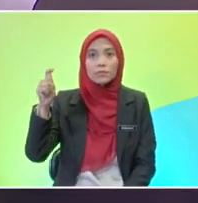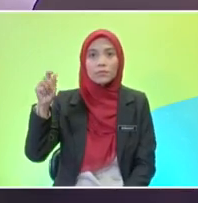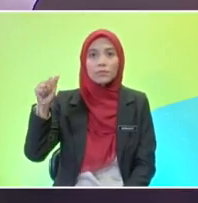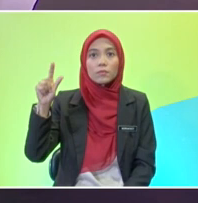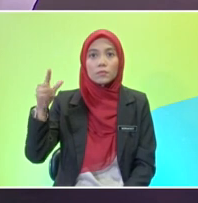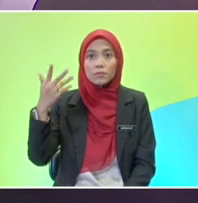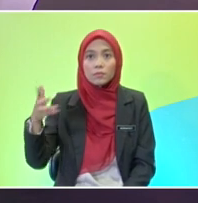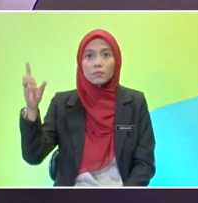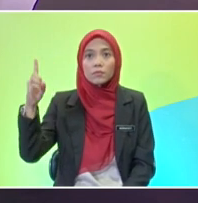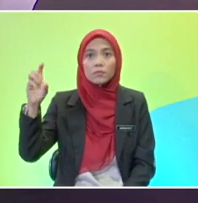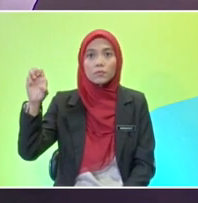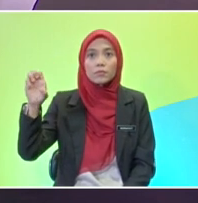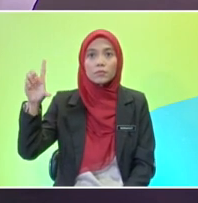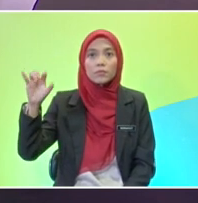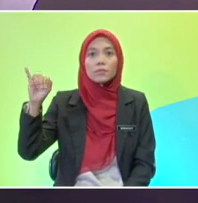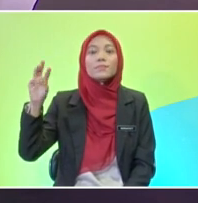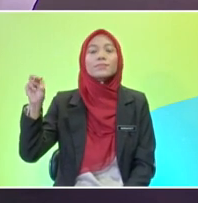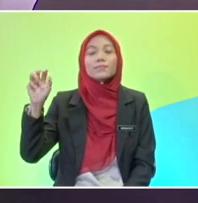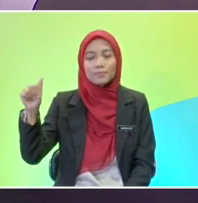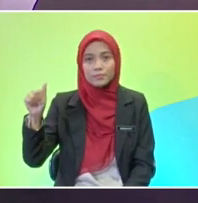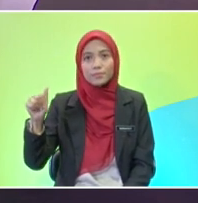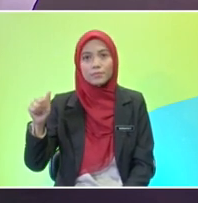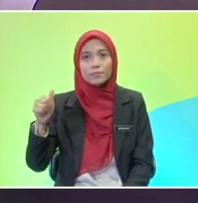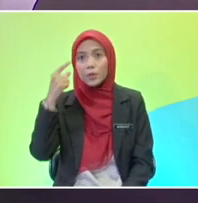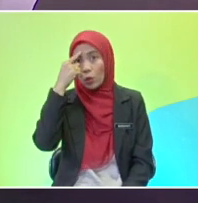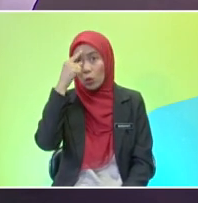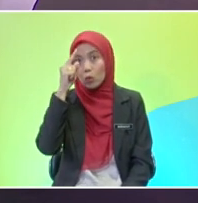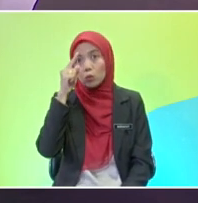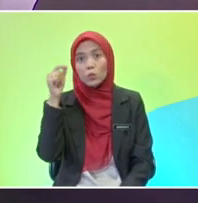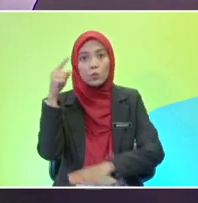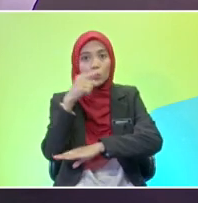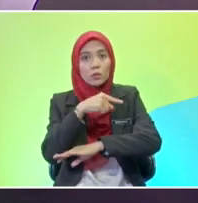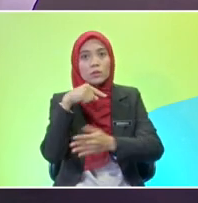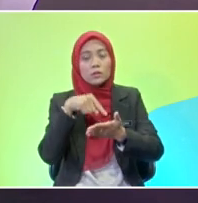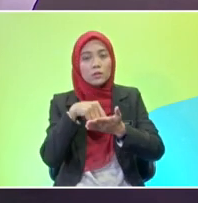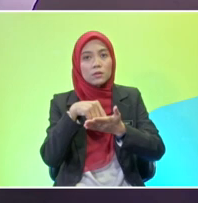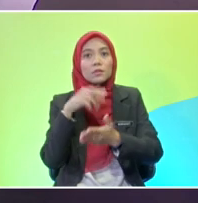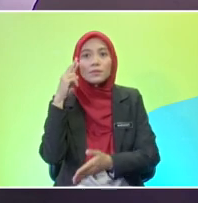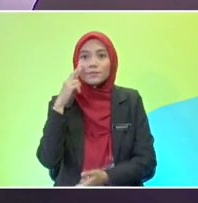kadang kau tengok prestasi keseluruhan Ria sebagai murid pada hari ini macam mana